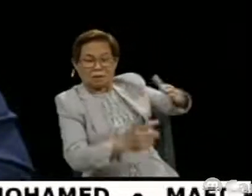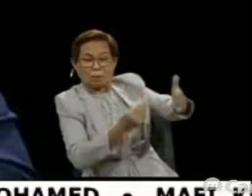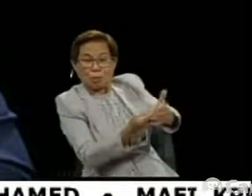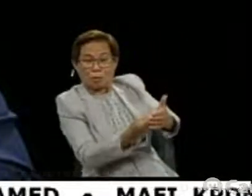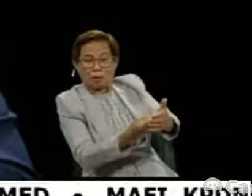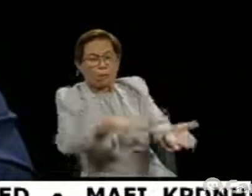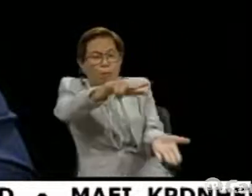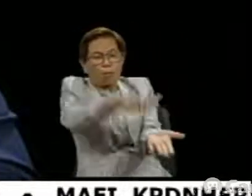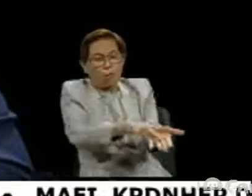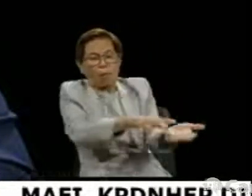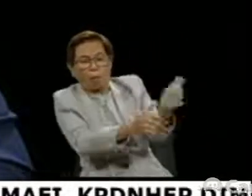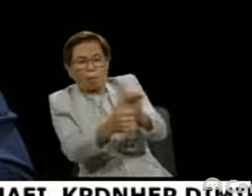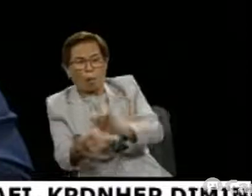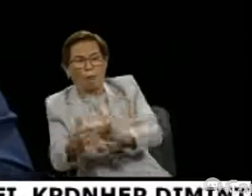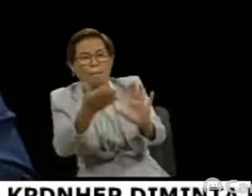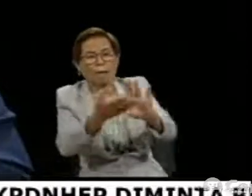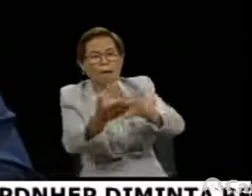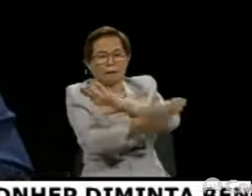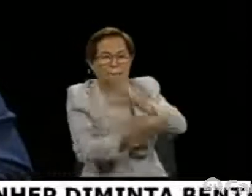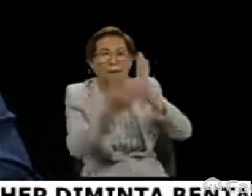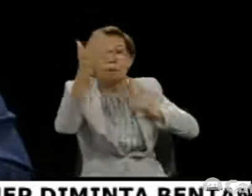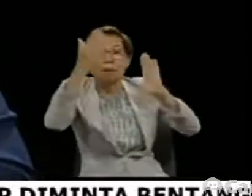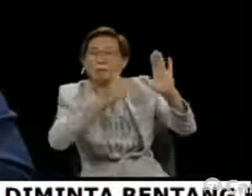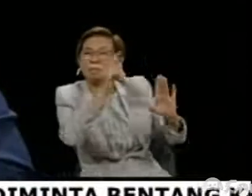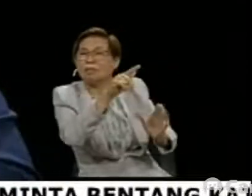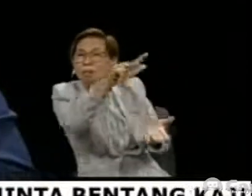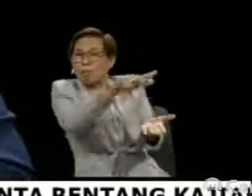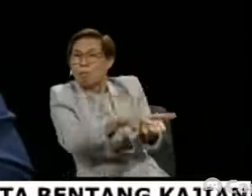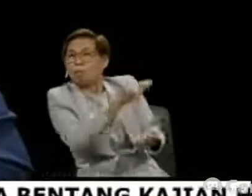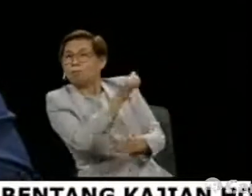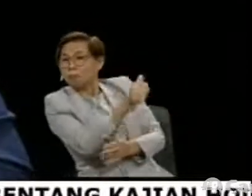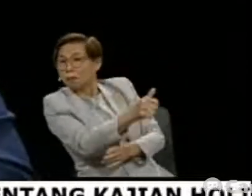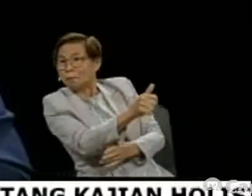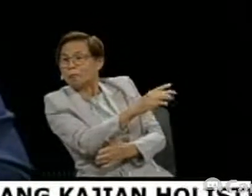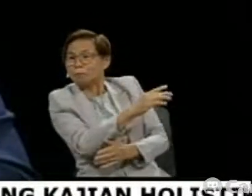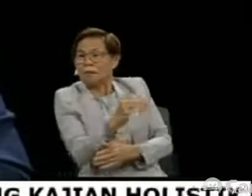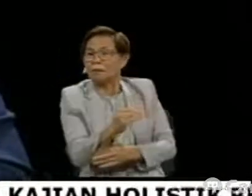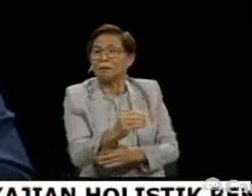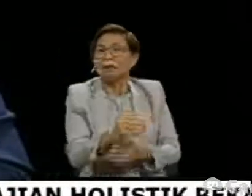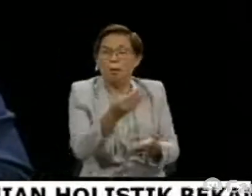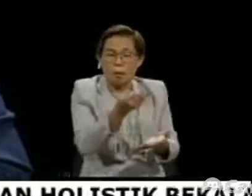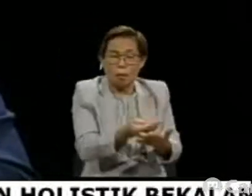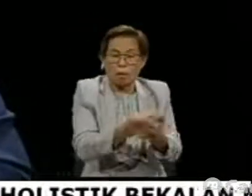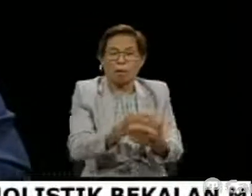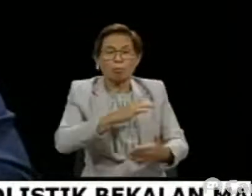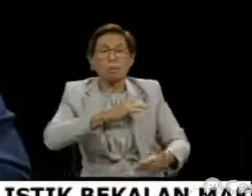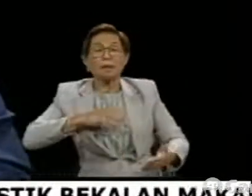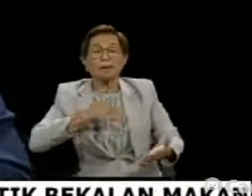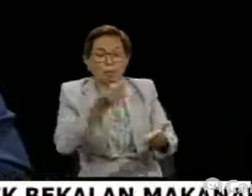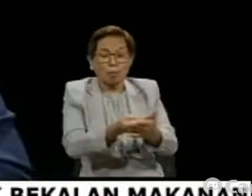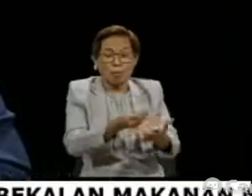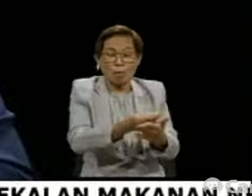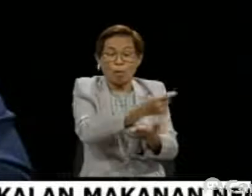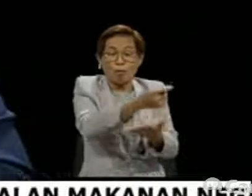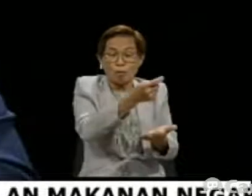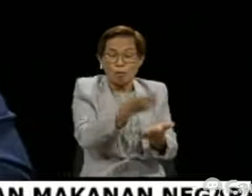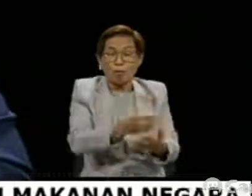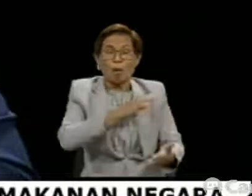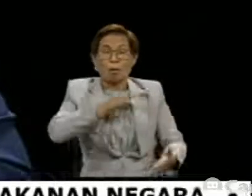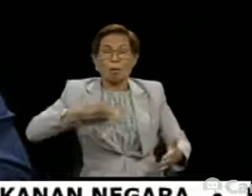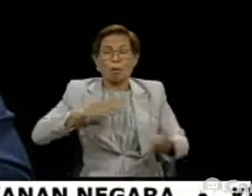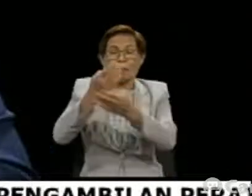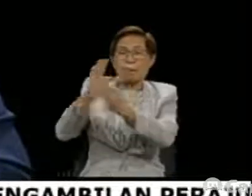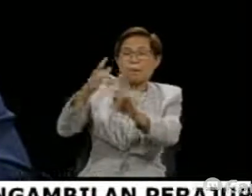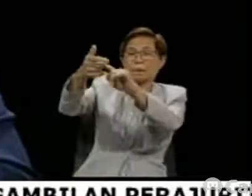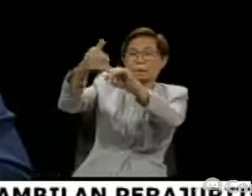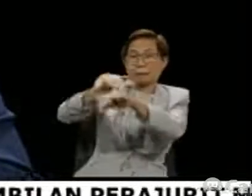ditentukan oleh Bank Negara Malaysia nya dan lihatlah moneter polisi komite ini hammada bebas daripada